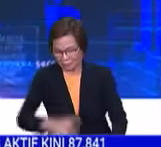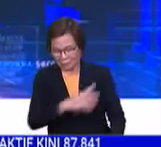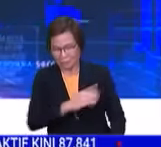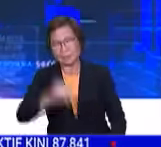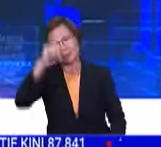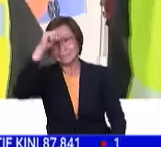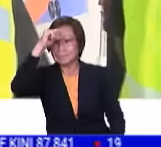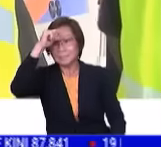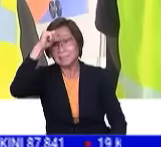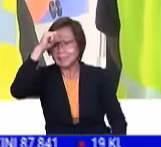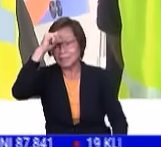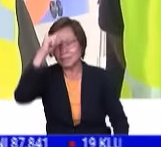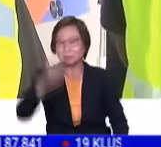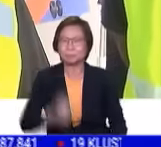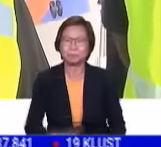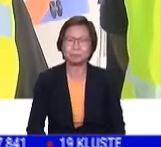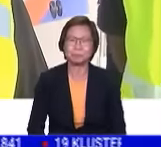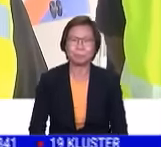India.